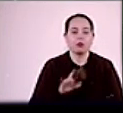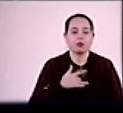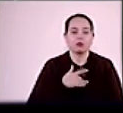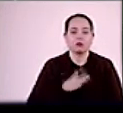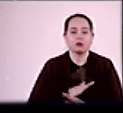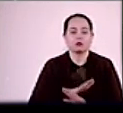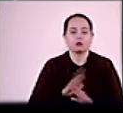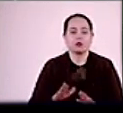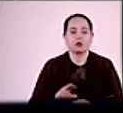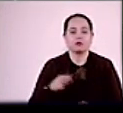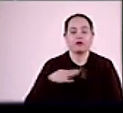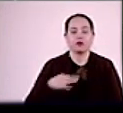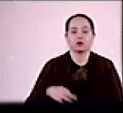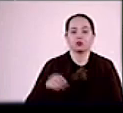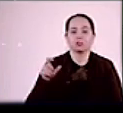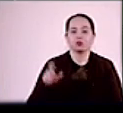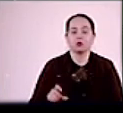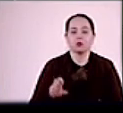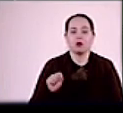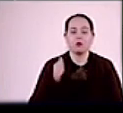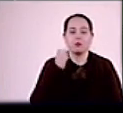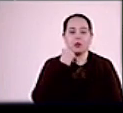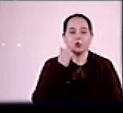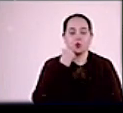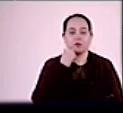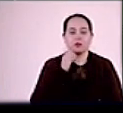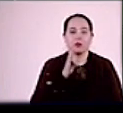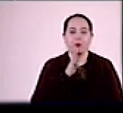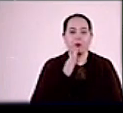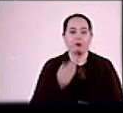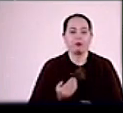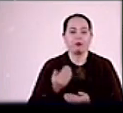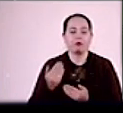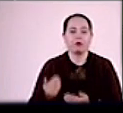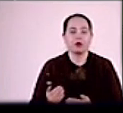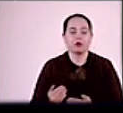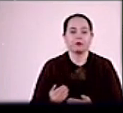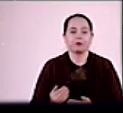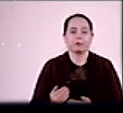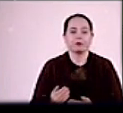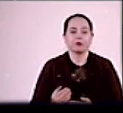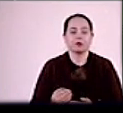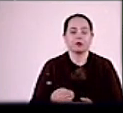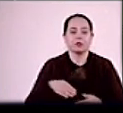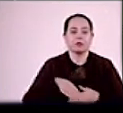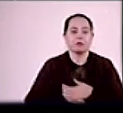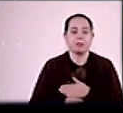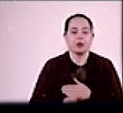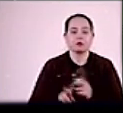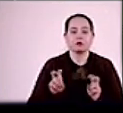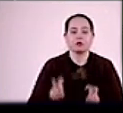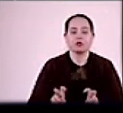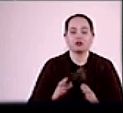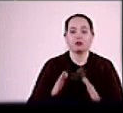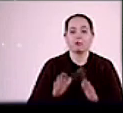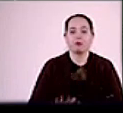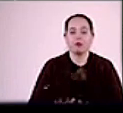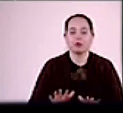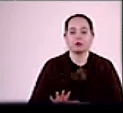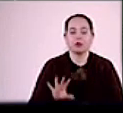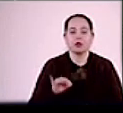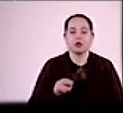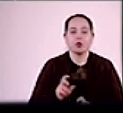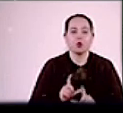достались французам, а московских барынь сниматься с насиженных мест